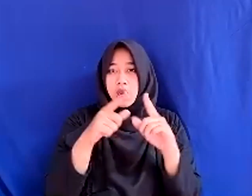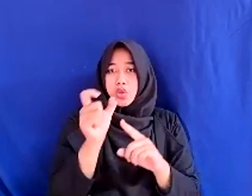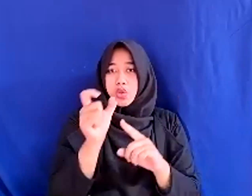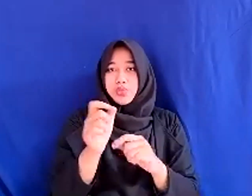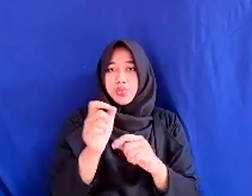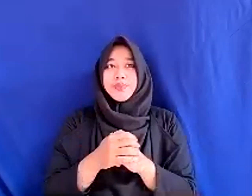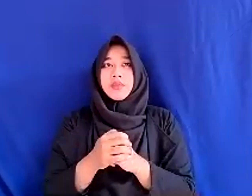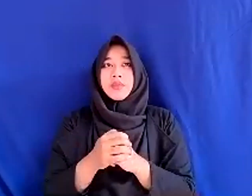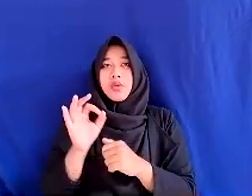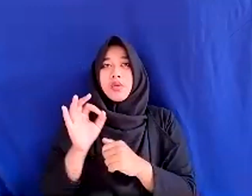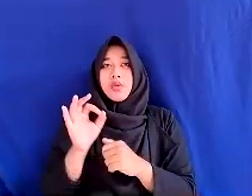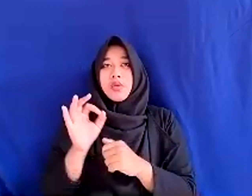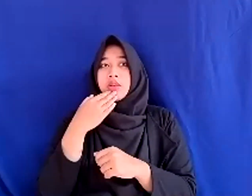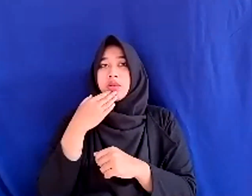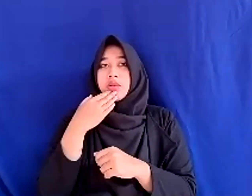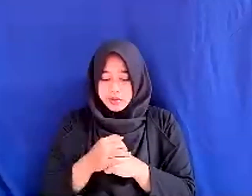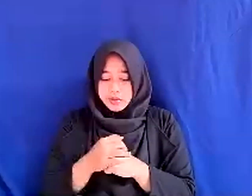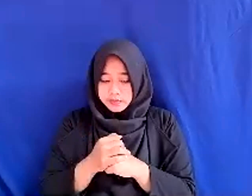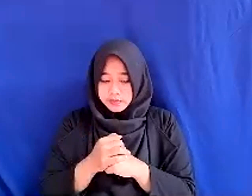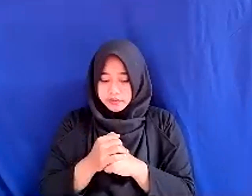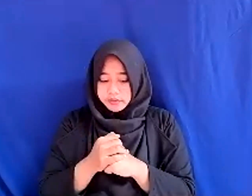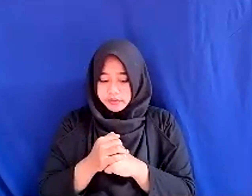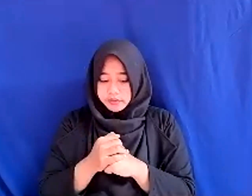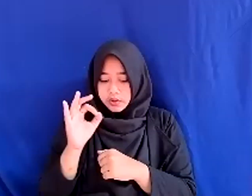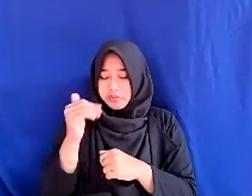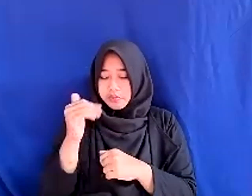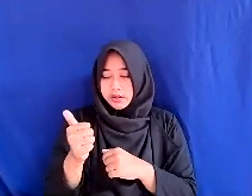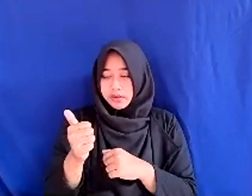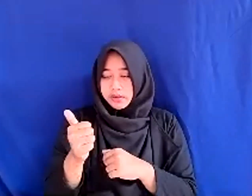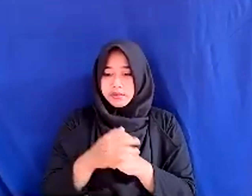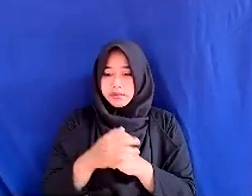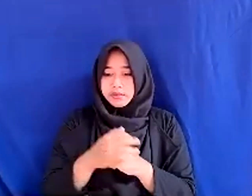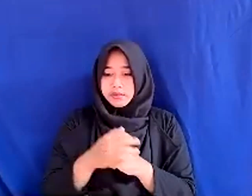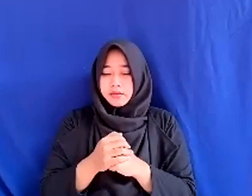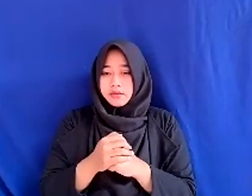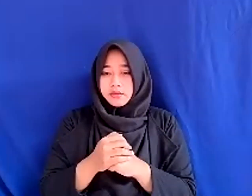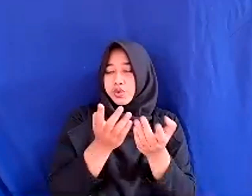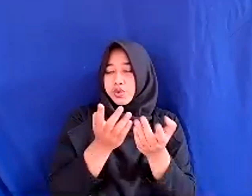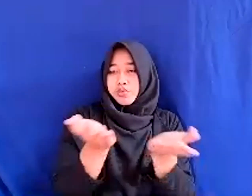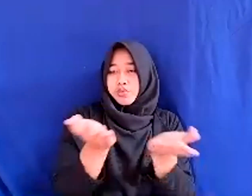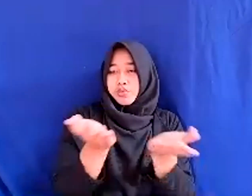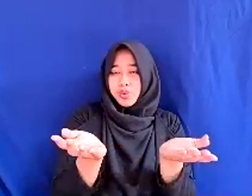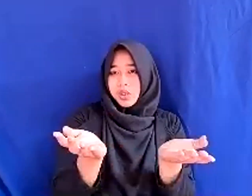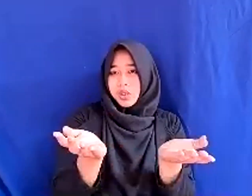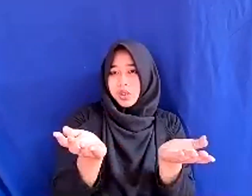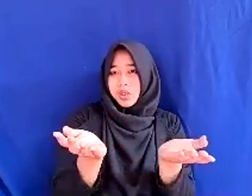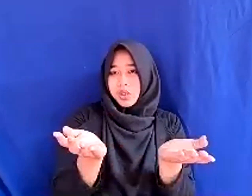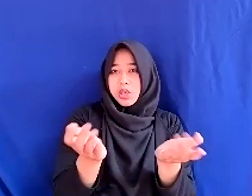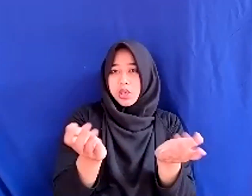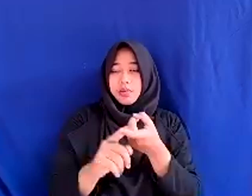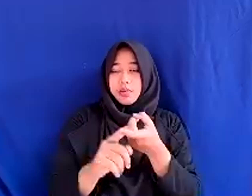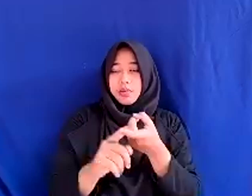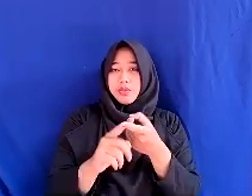kasih. Ya. Baik, kepada para pemirsa, para peserta webinar, akan kami